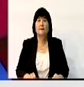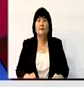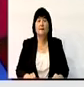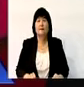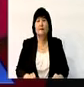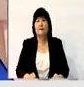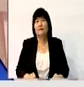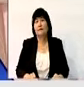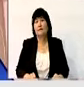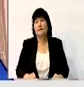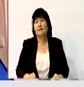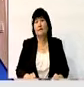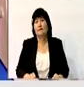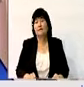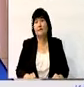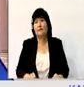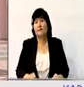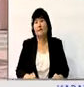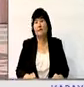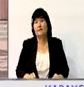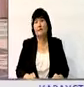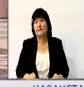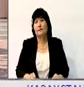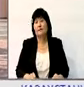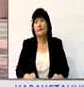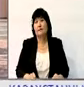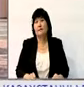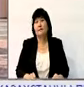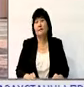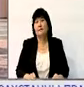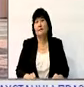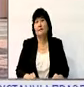Алина Параджан, Адильбек Жаканов, Алпамыс Ашербеков, Канат Махамбетов, телеканал Кызылорда.